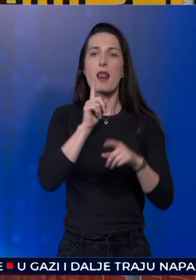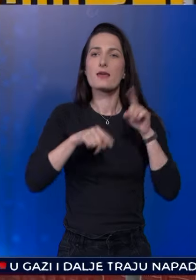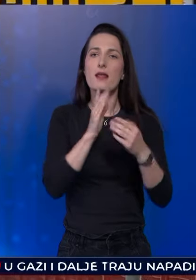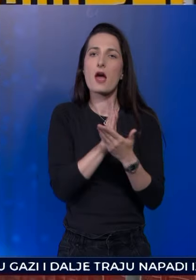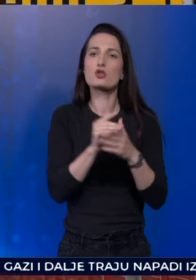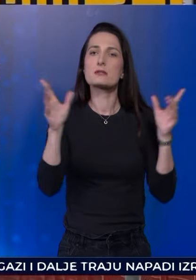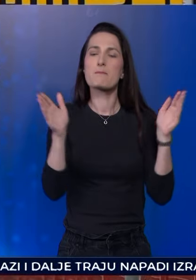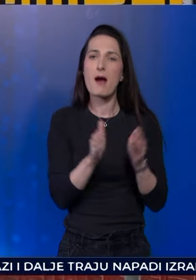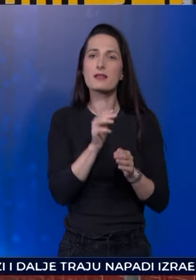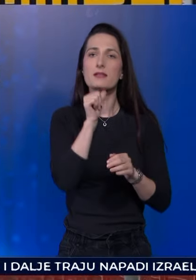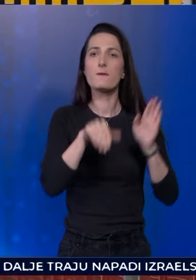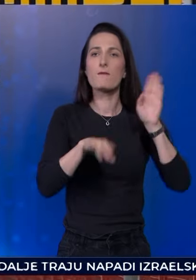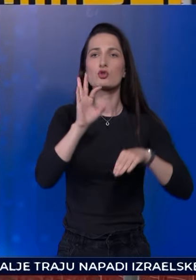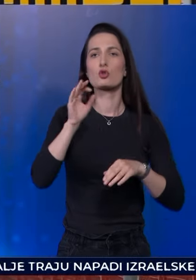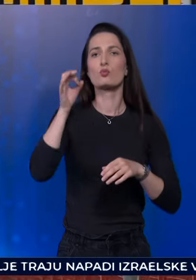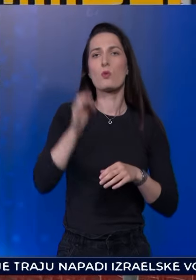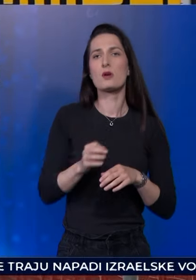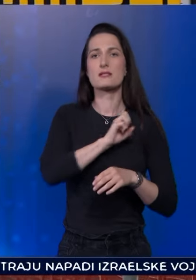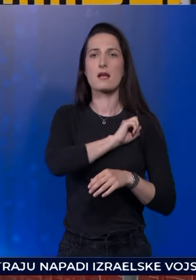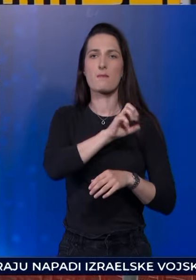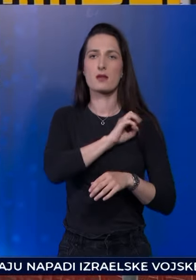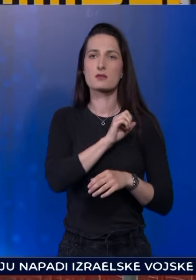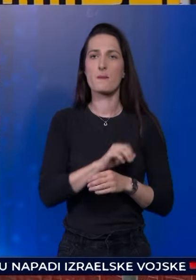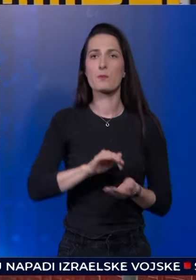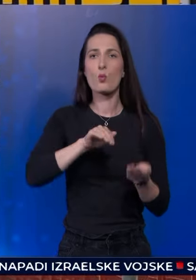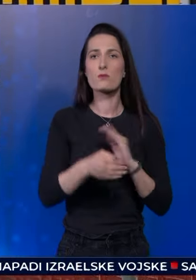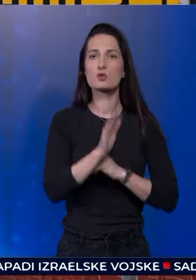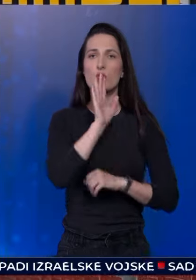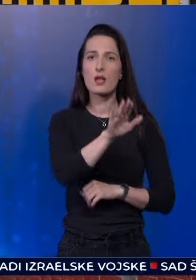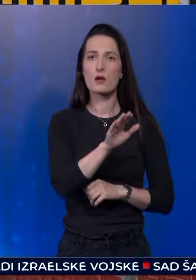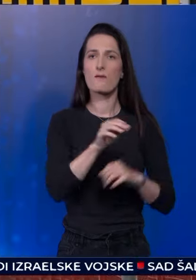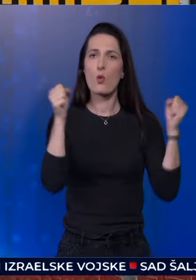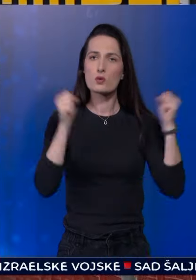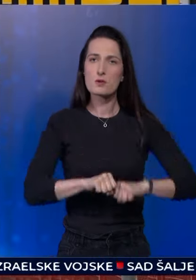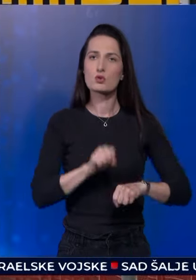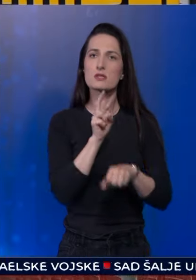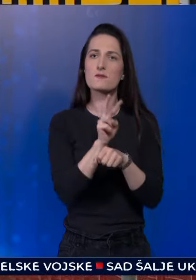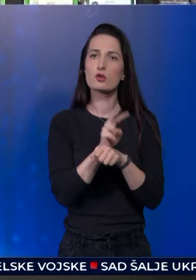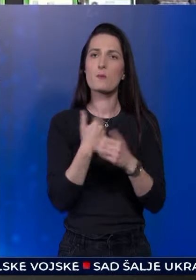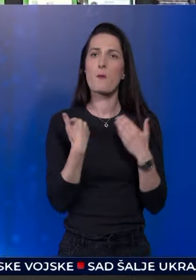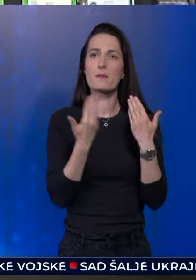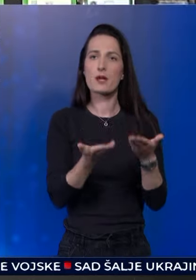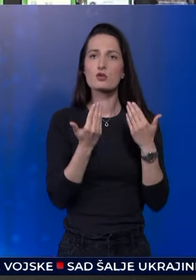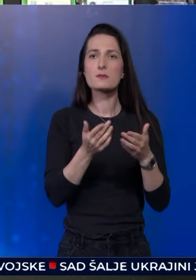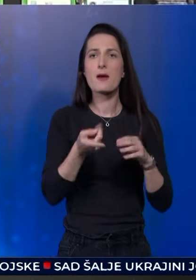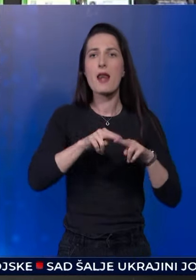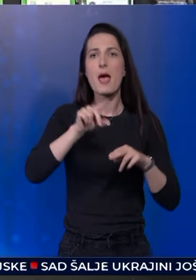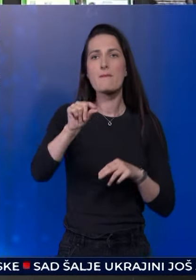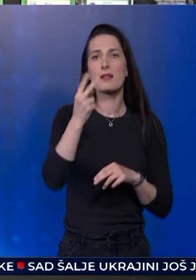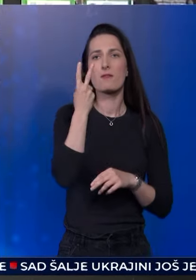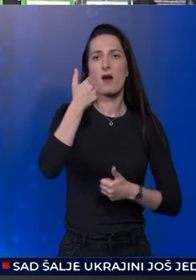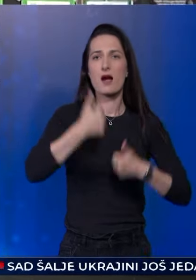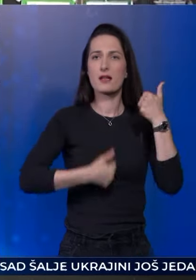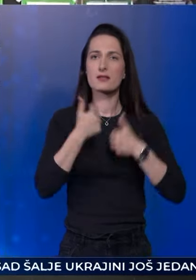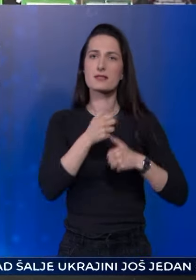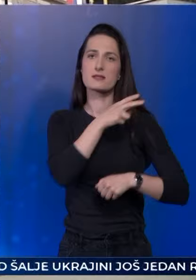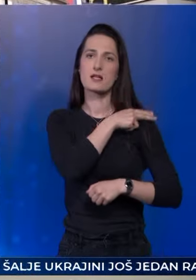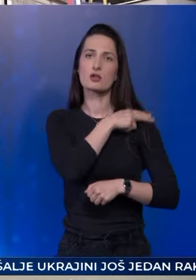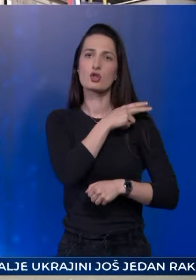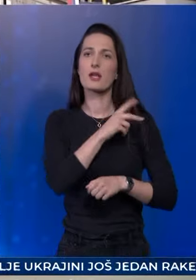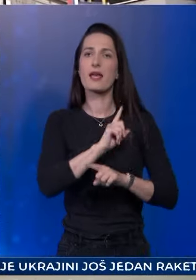Srebrenice. Umjesto takve ozbiljnosti svjedočimo prijedlozima za najmanje dva kandidata za načelnika i nejedinstva probosanskih